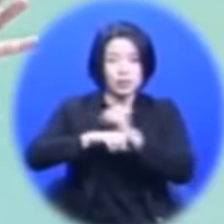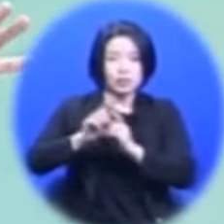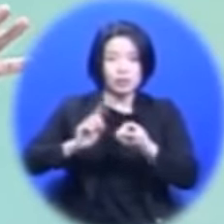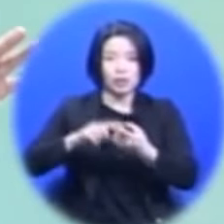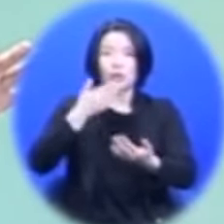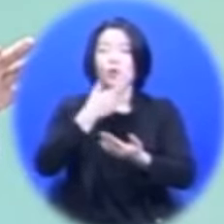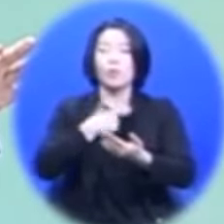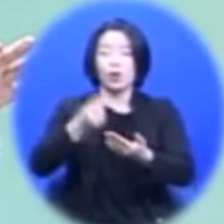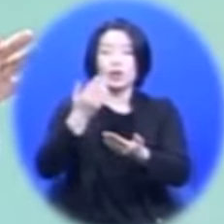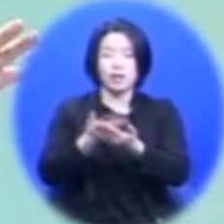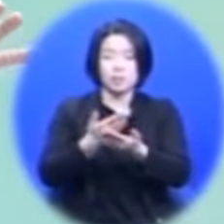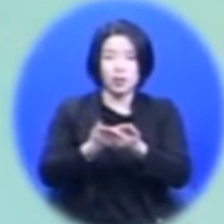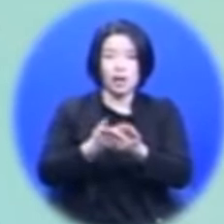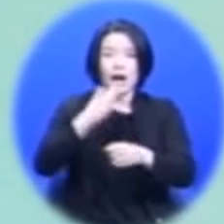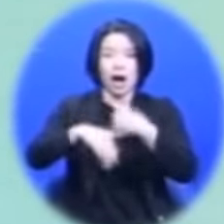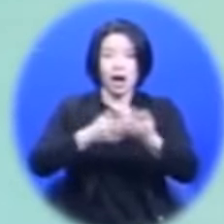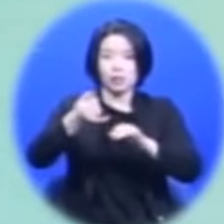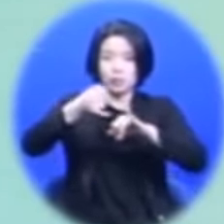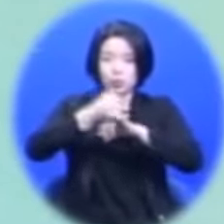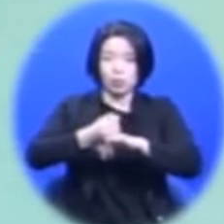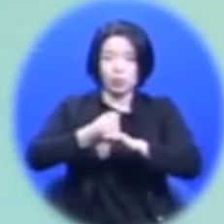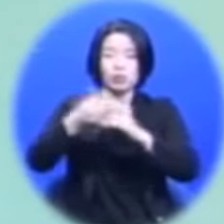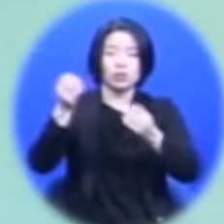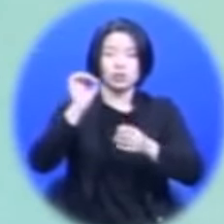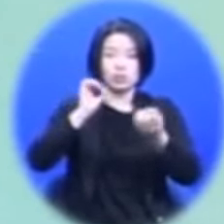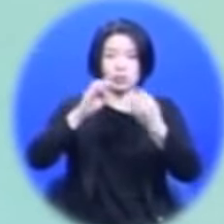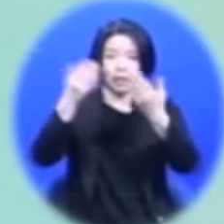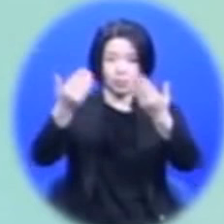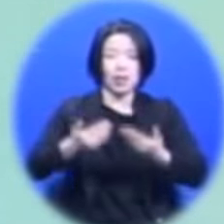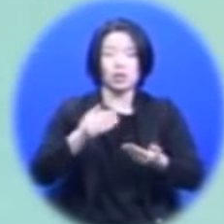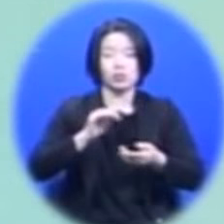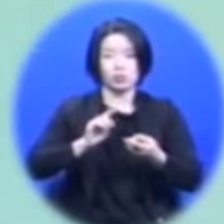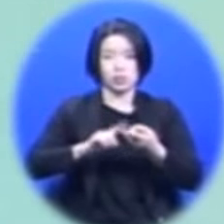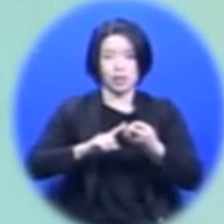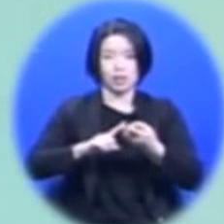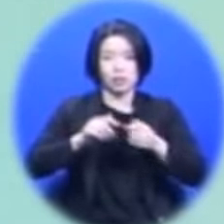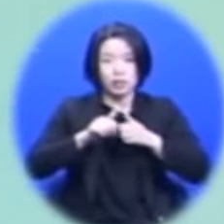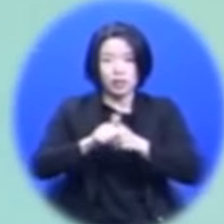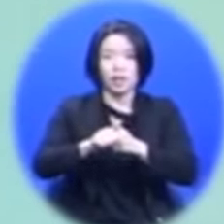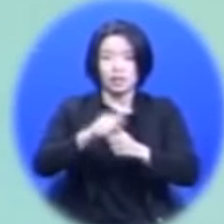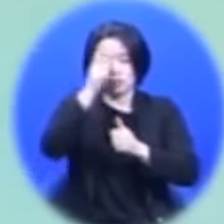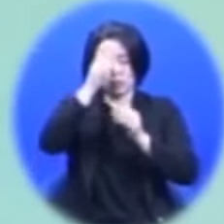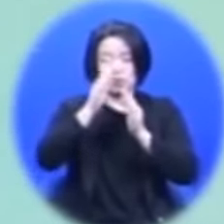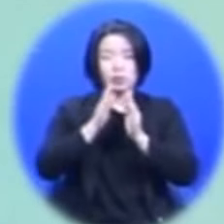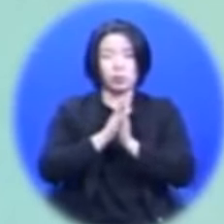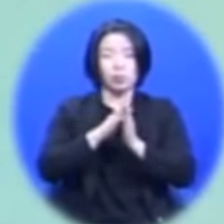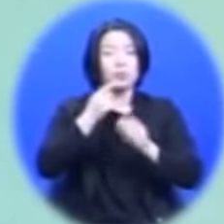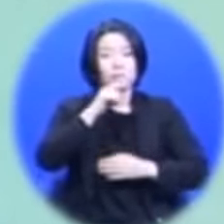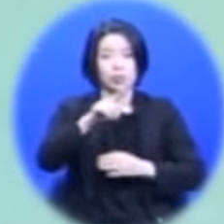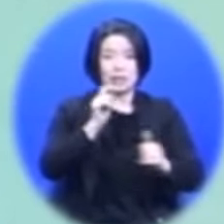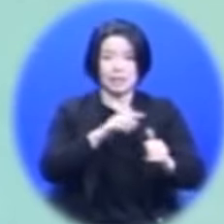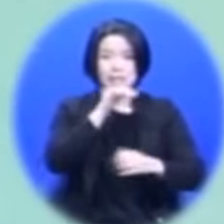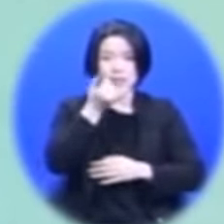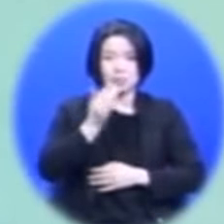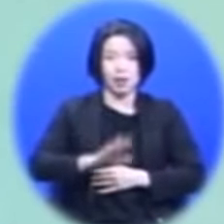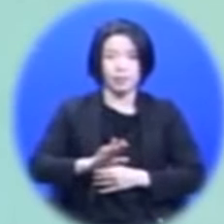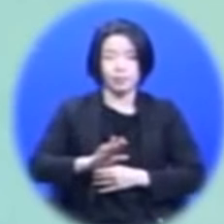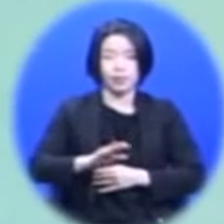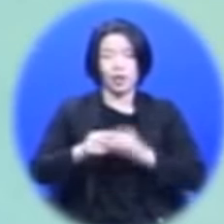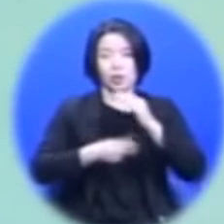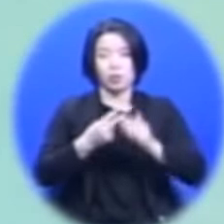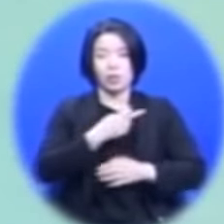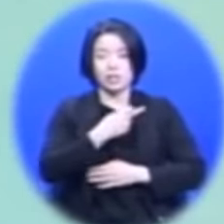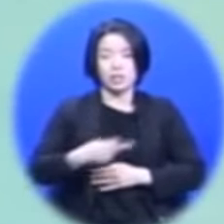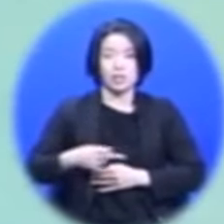하나님은 반드시 들어주신다. 그 능력에 의해서 기도하라고도 했지만, 요한사도가 말씀하신 또